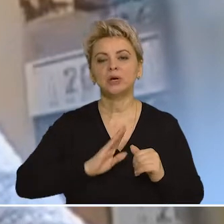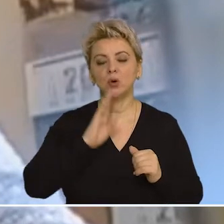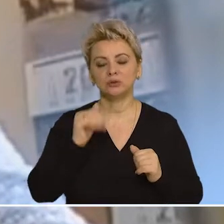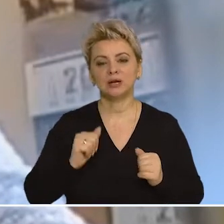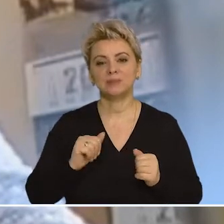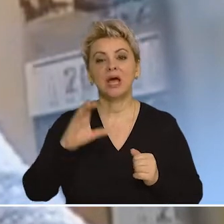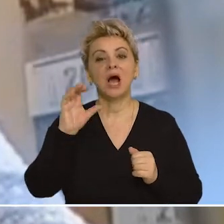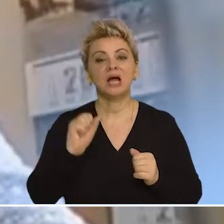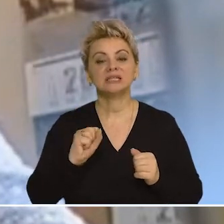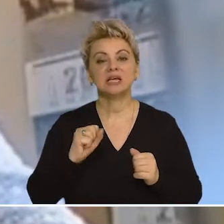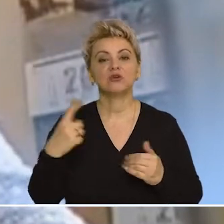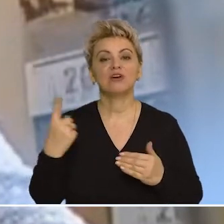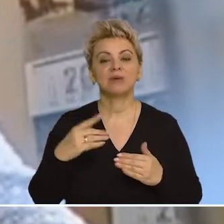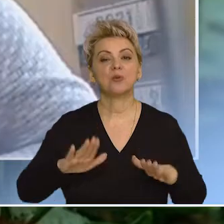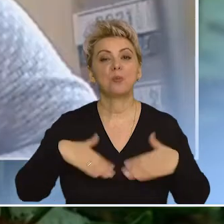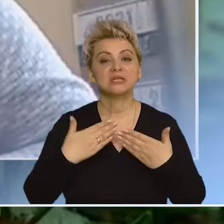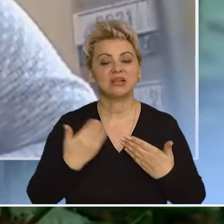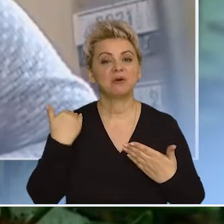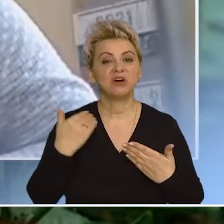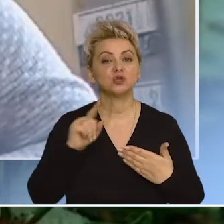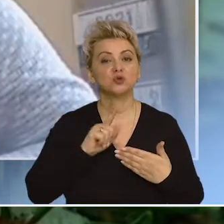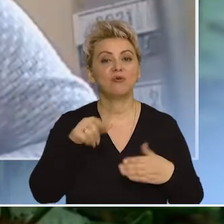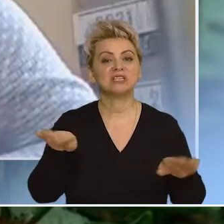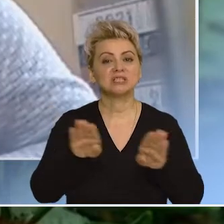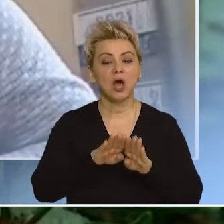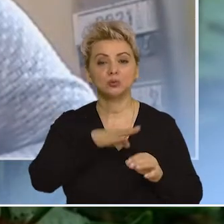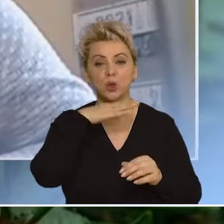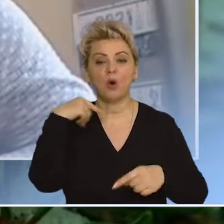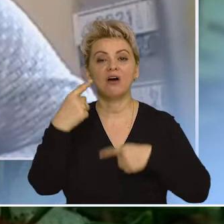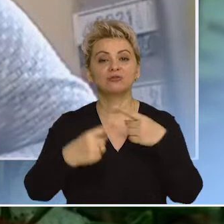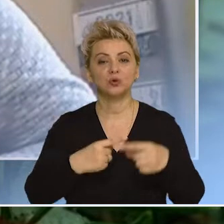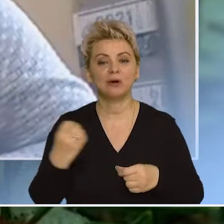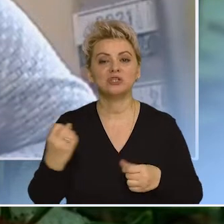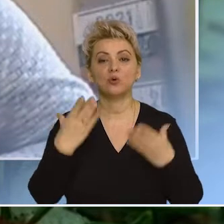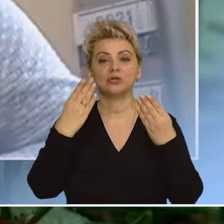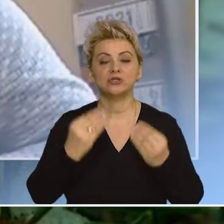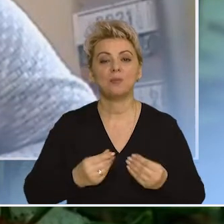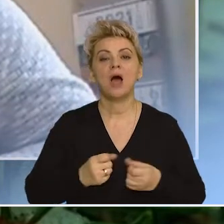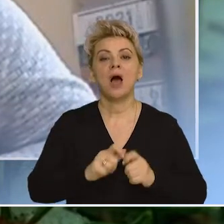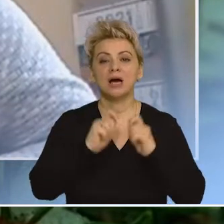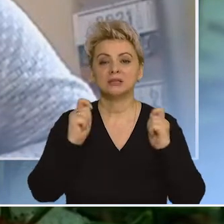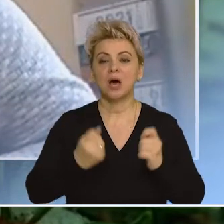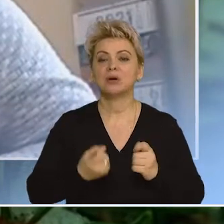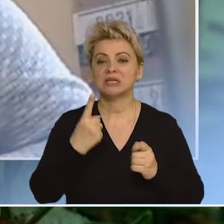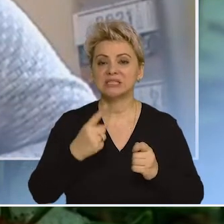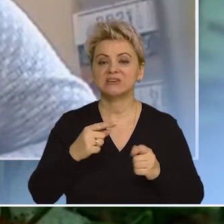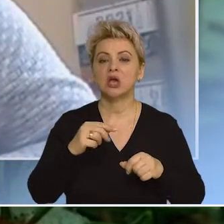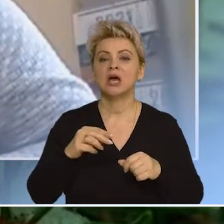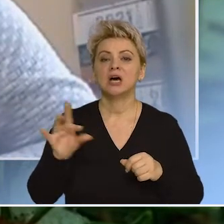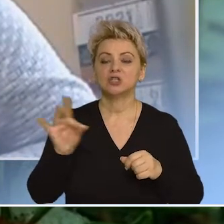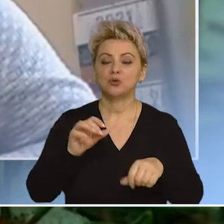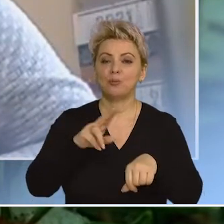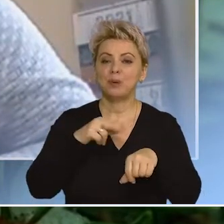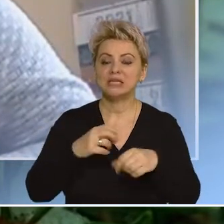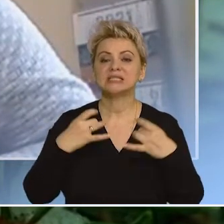Доброе утро. Александр, ну, во-первых, поздравляем вас с тем, что у вас так много внуков. И еще с днем образования Донской